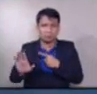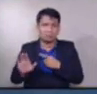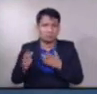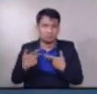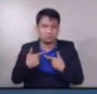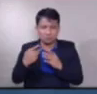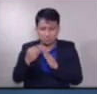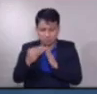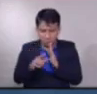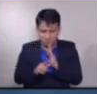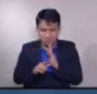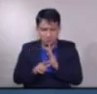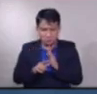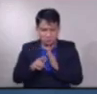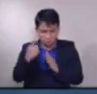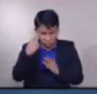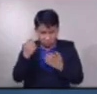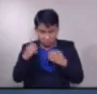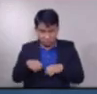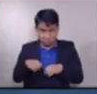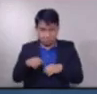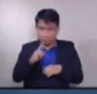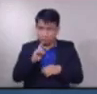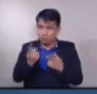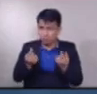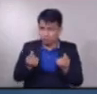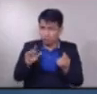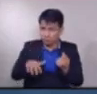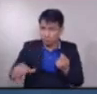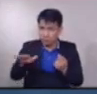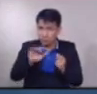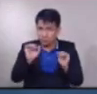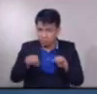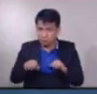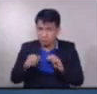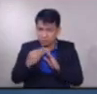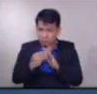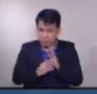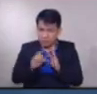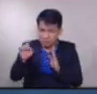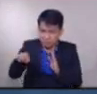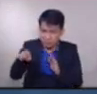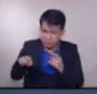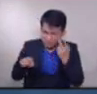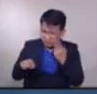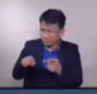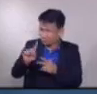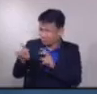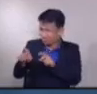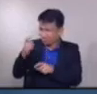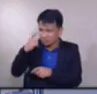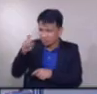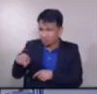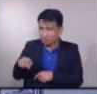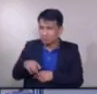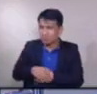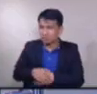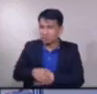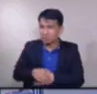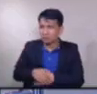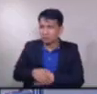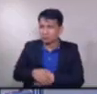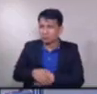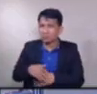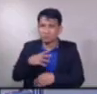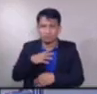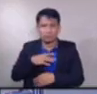May martial law. Oo. Nasa tingin mo ba effective yun? May nagawa ba yun? Kinailangan ba yun? Yun ang tanong. Para sa amin, sapat na yung time na